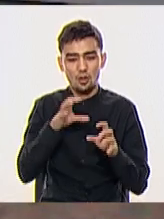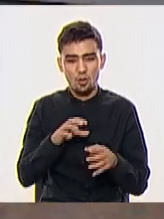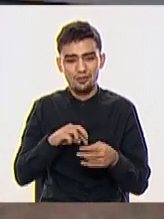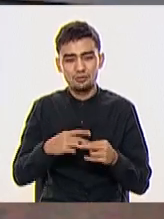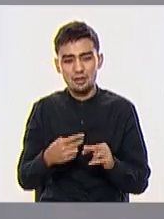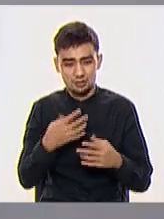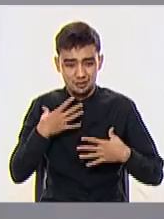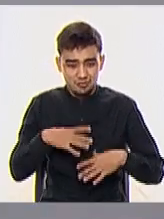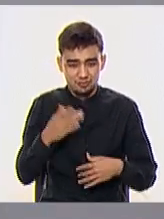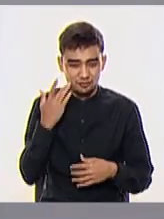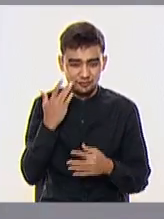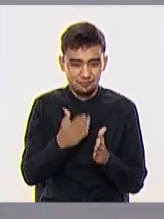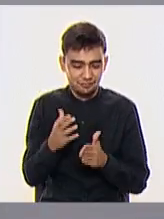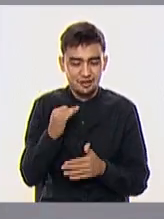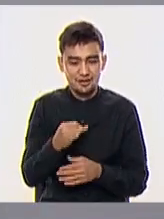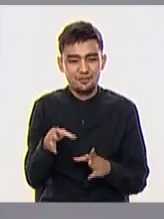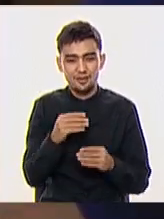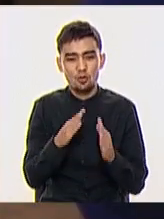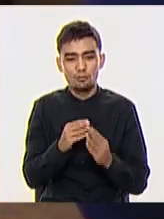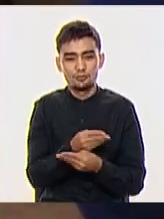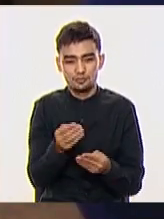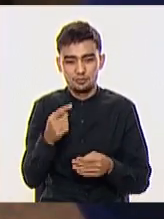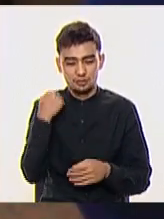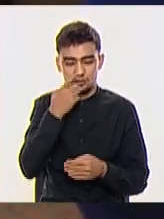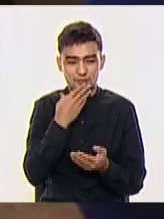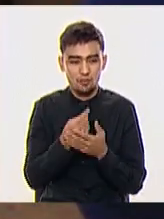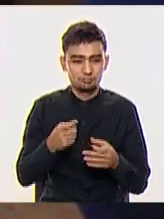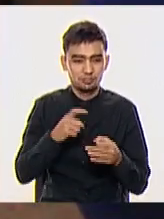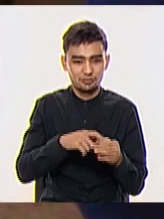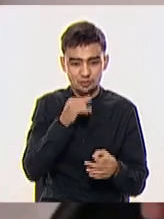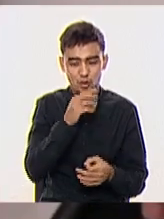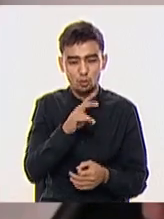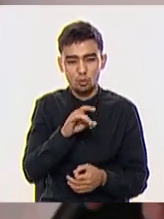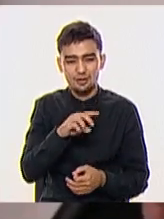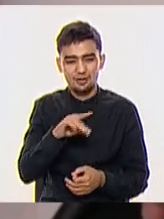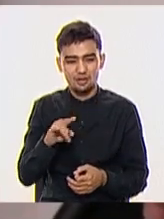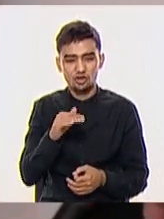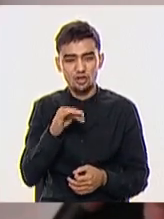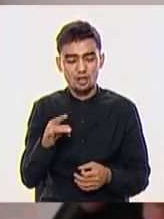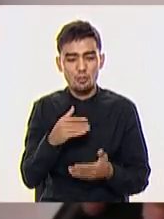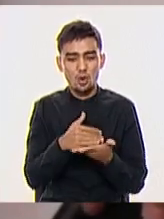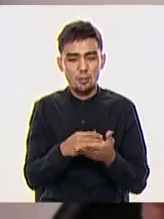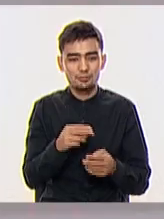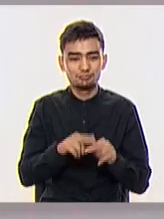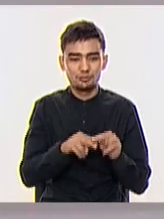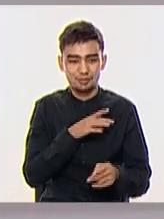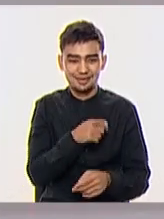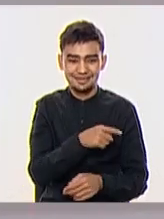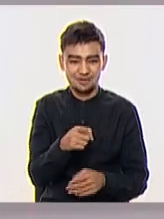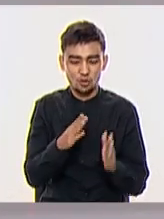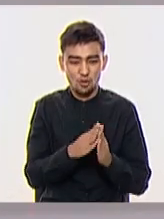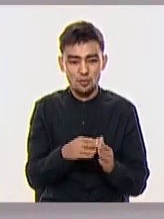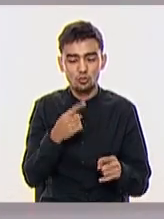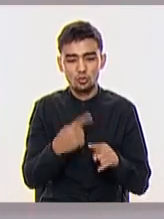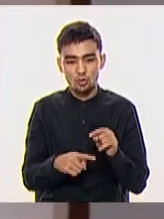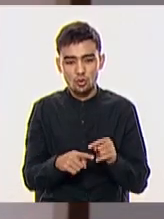дейді. Соңғы жылдары берілген үйлердің барлығы жекешелендіруге жатпайтын нұрлы жер бағдарламасымен салынғандықтан ол баспаналар